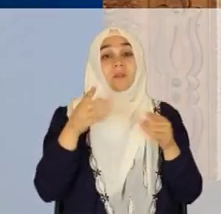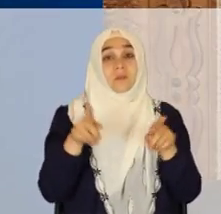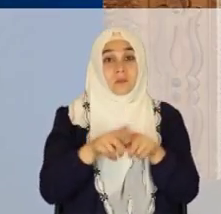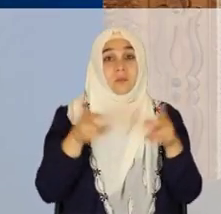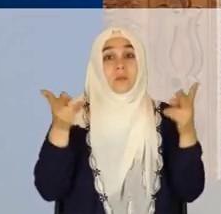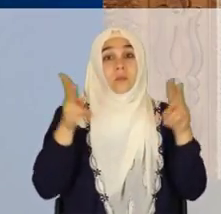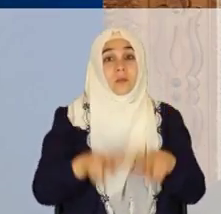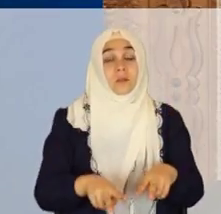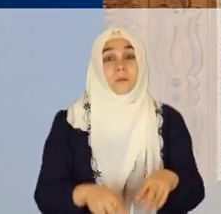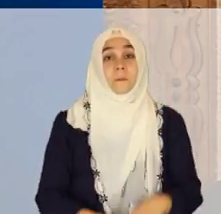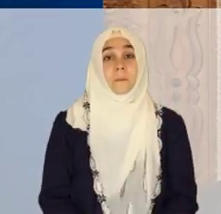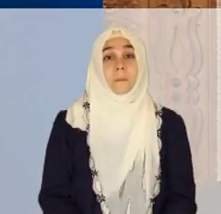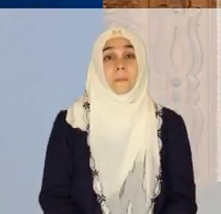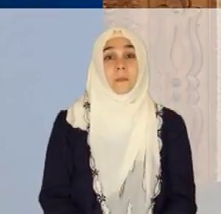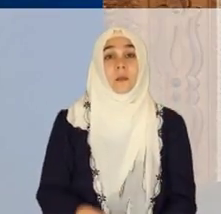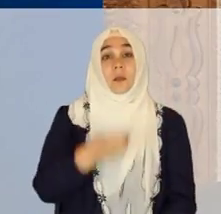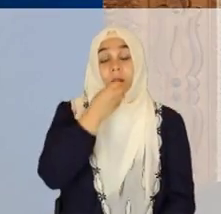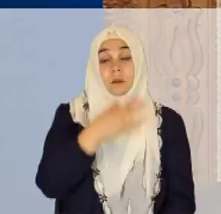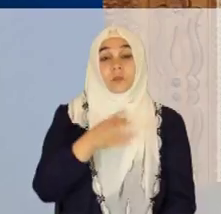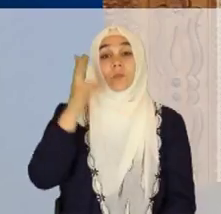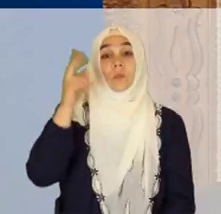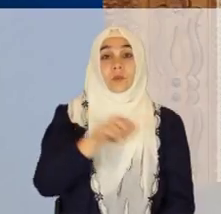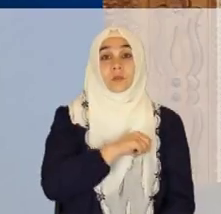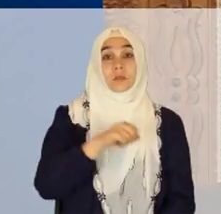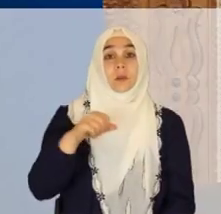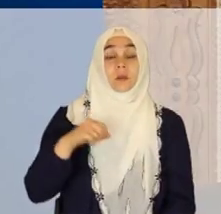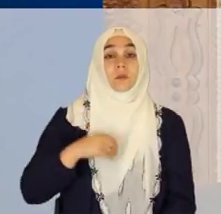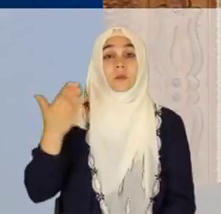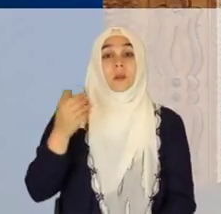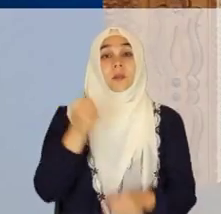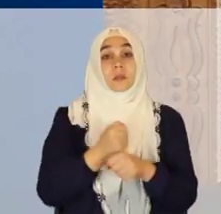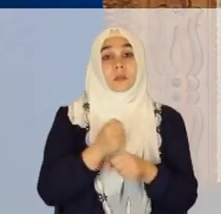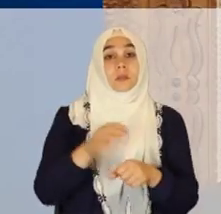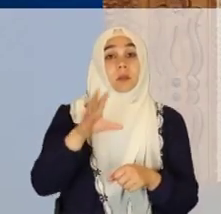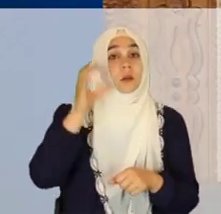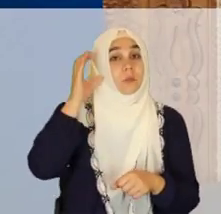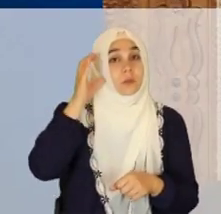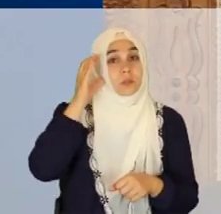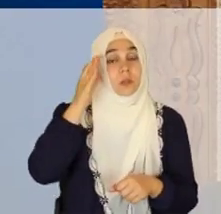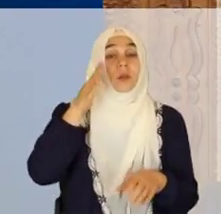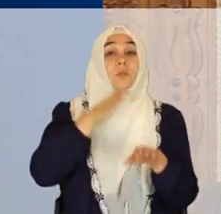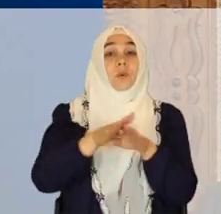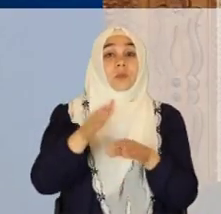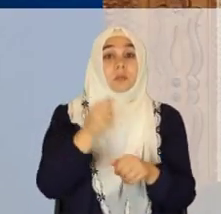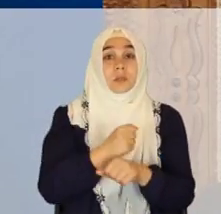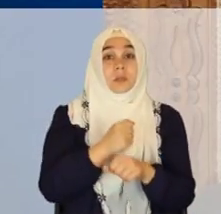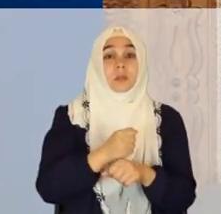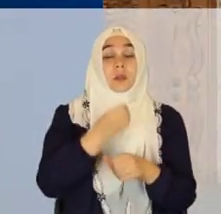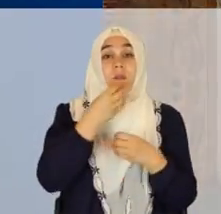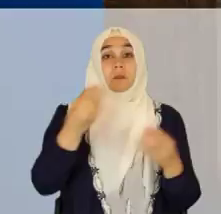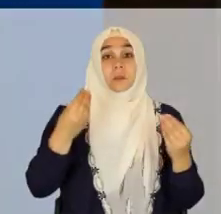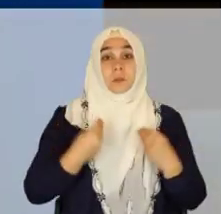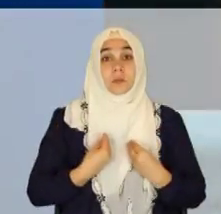bo'yicha. Xo'p, Alloh subhanahu va taolo shu eshitganlarimizga amal qilishimizni nasib